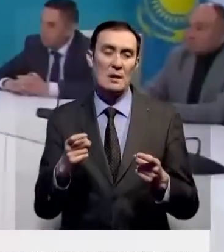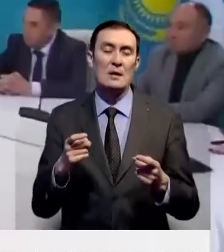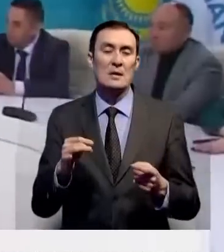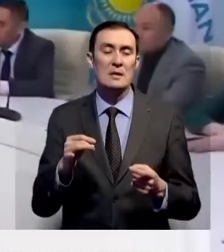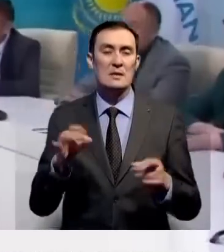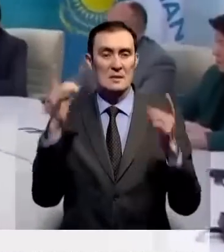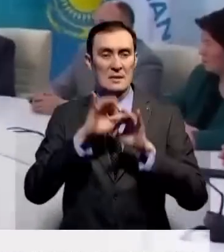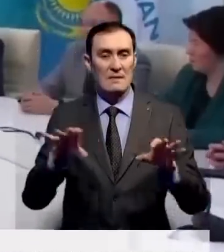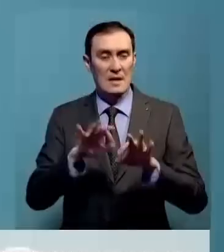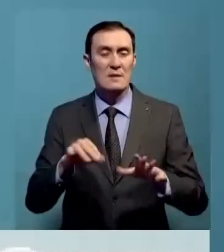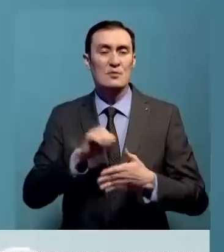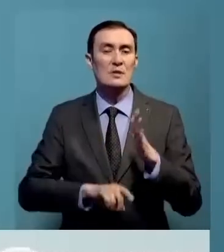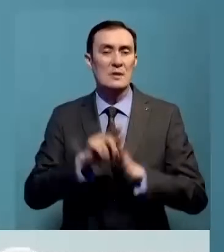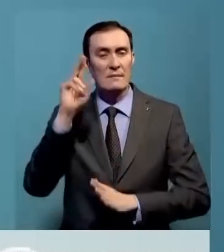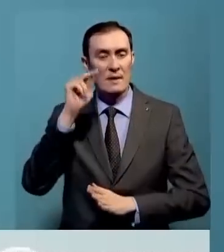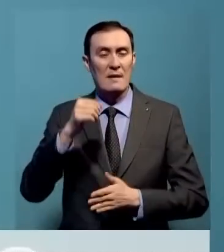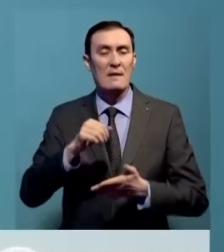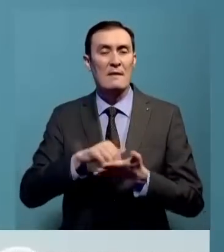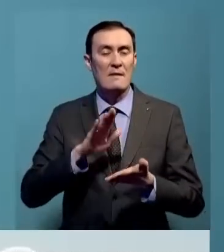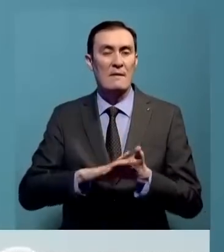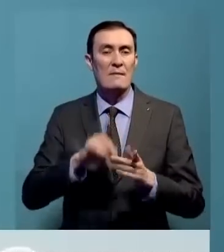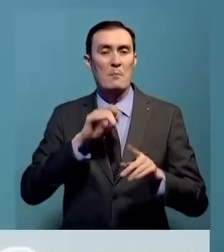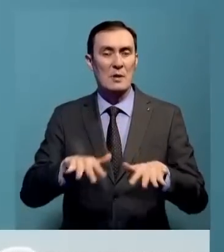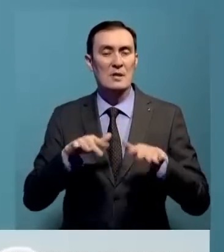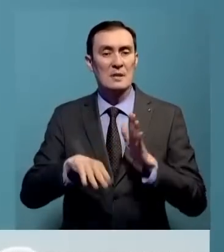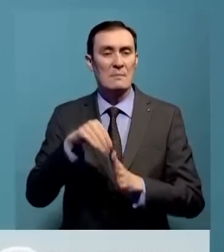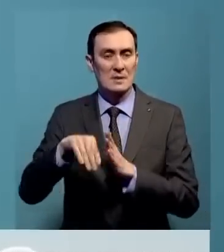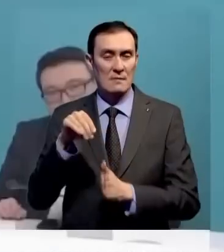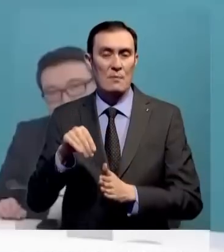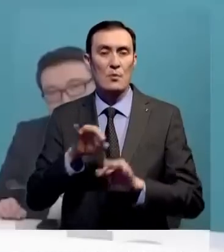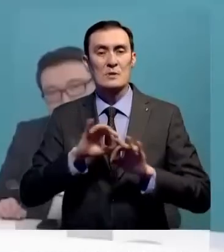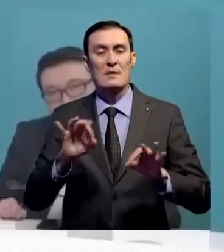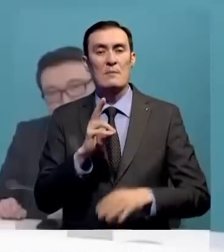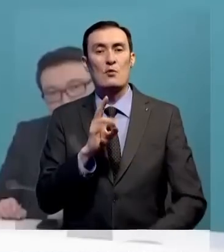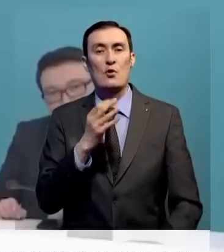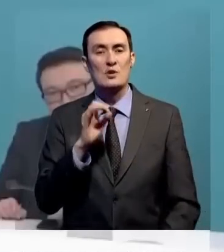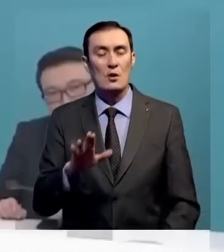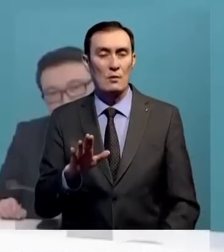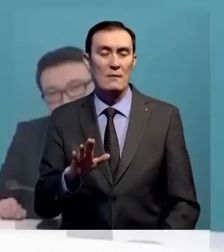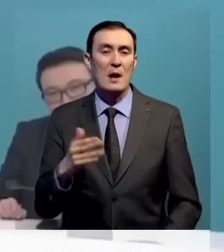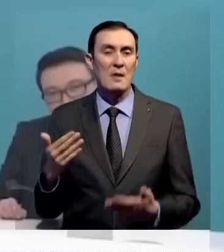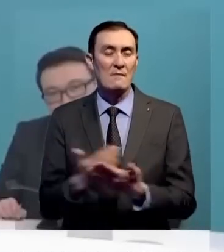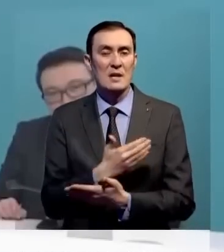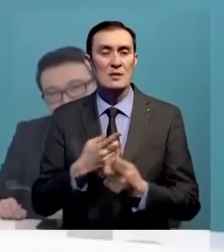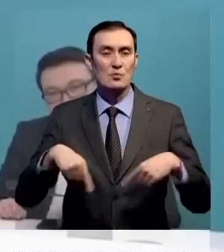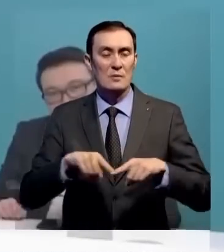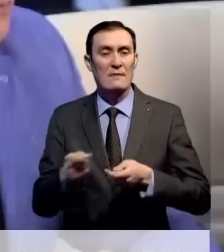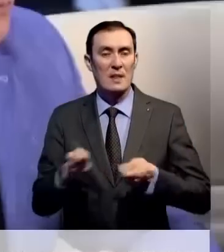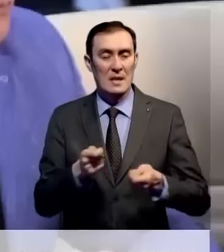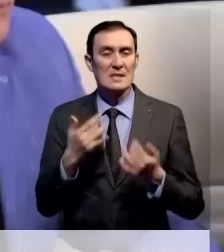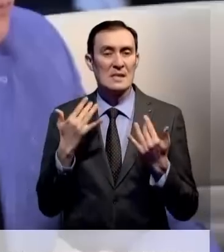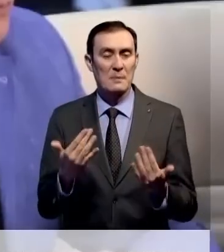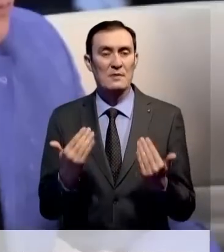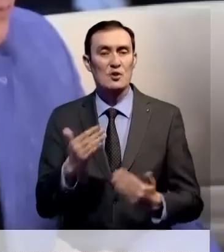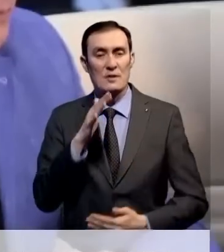и заявление в связи с назначением даты выборов Мажилиса и Маслихаты. По словам Ерлана Кушанова, обновление институтов власти – это